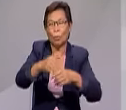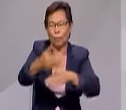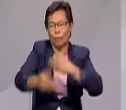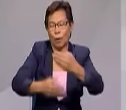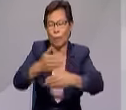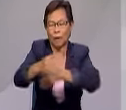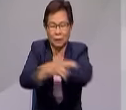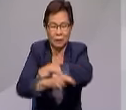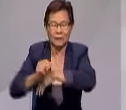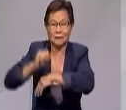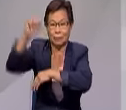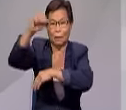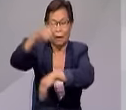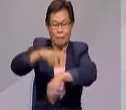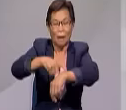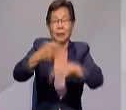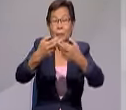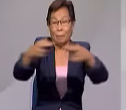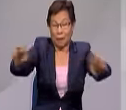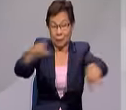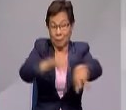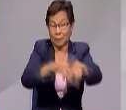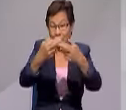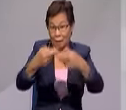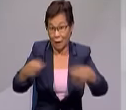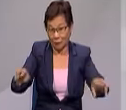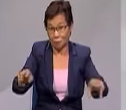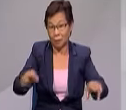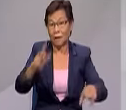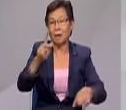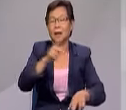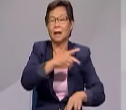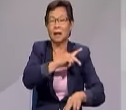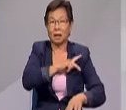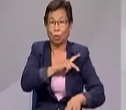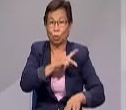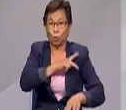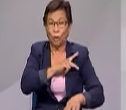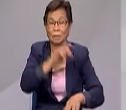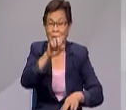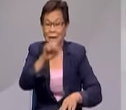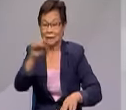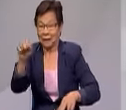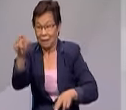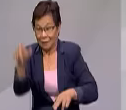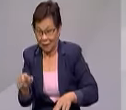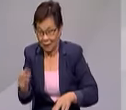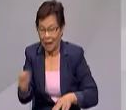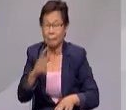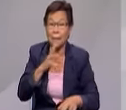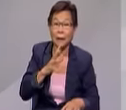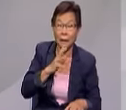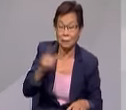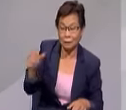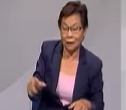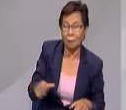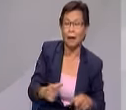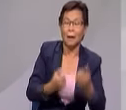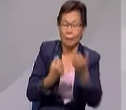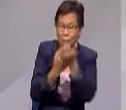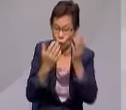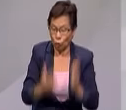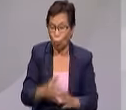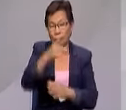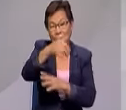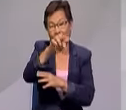memajukan negeri Sabah. Ketika melancarkannya di Bungawan, Ketua Armada Bersatu Syed Saddiq Syed Abdul Rahman berkata, jentera pilihan raya